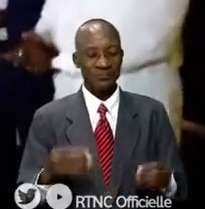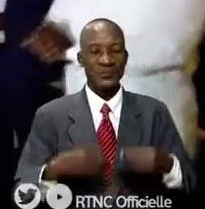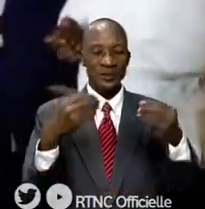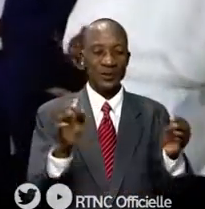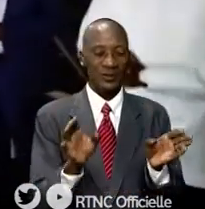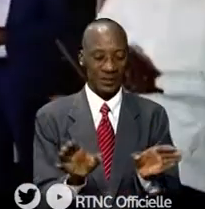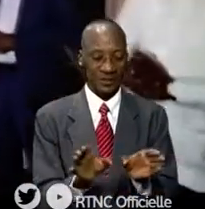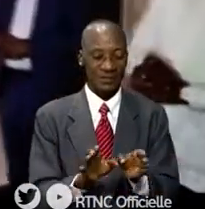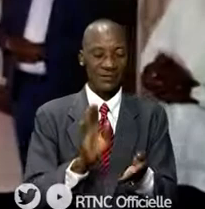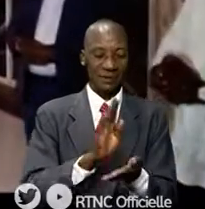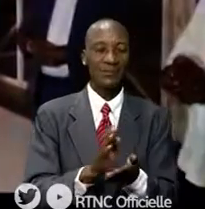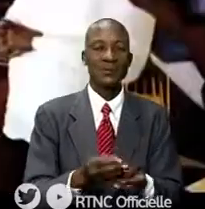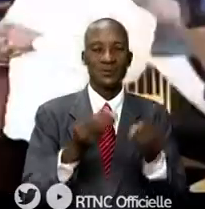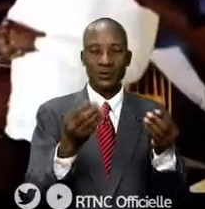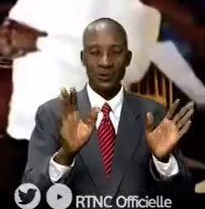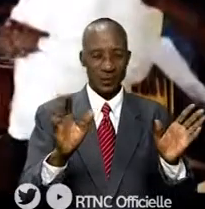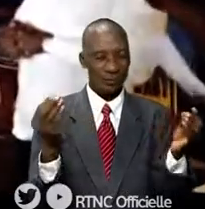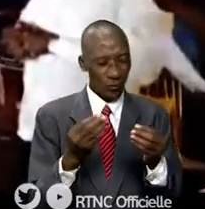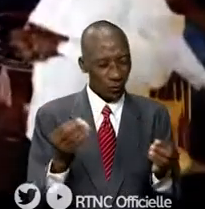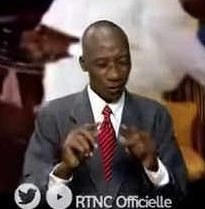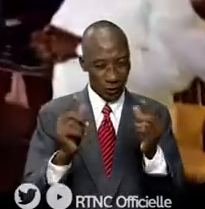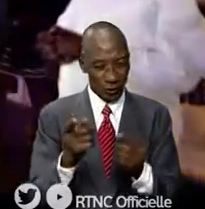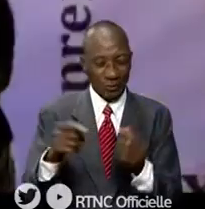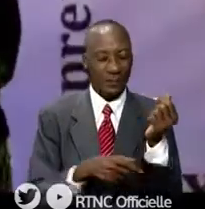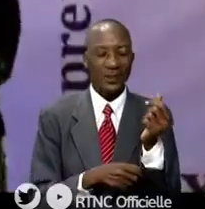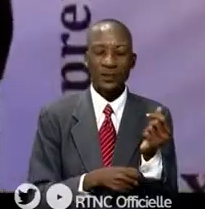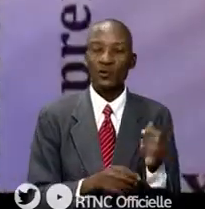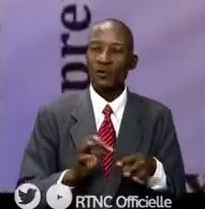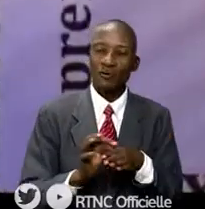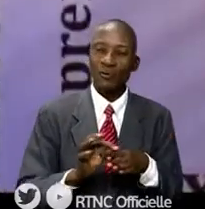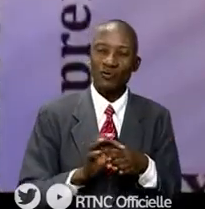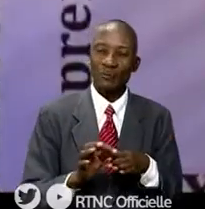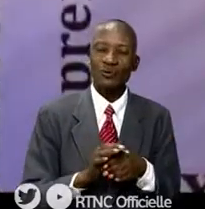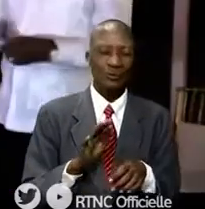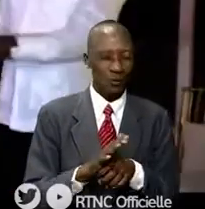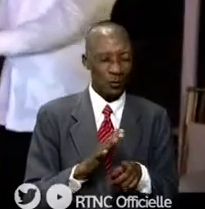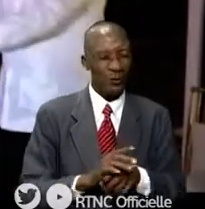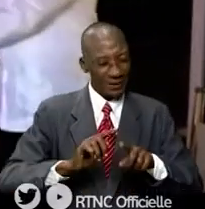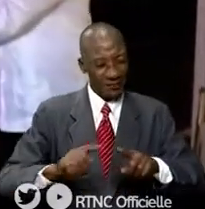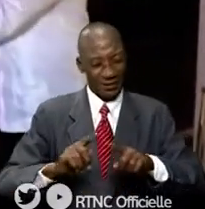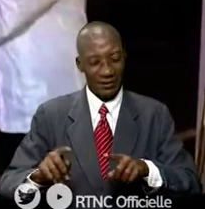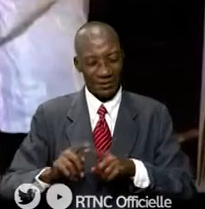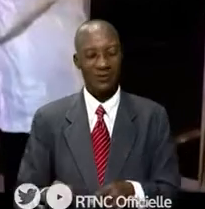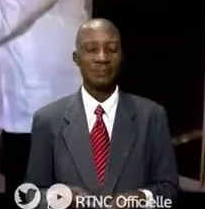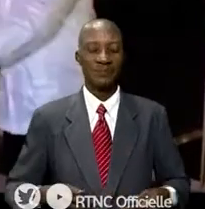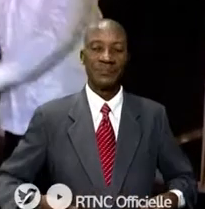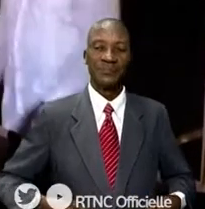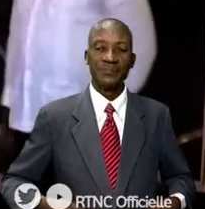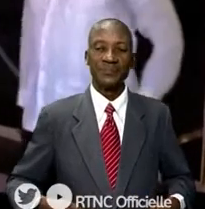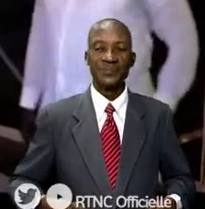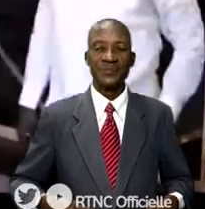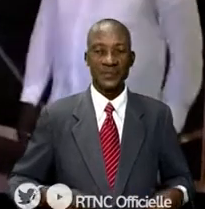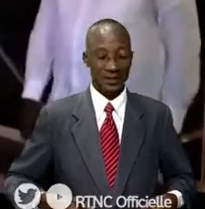une formation sur un volet spécifique lié au renforcement des capacités des femmes et des jeunes à travers la